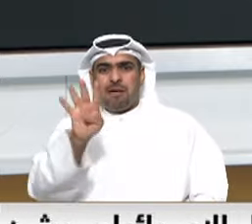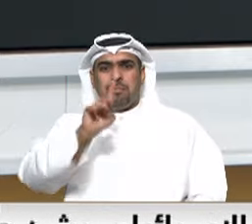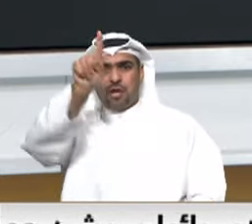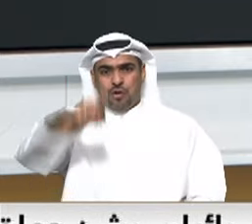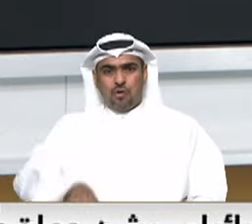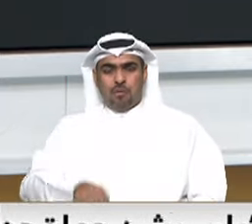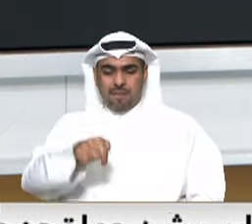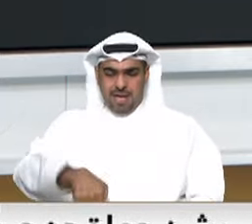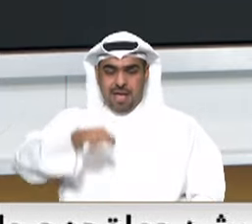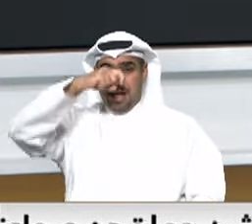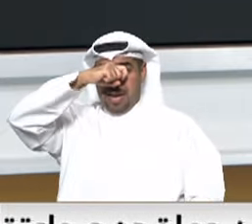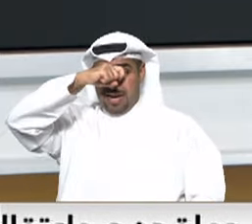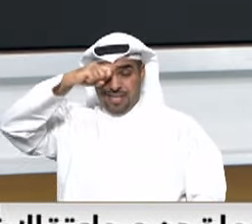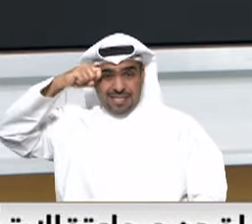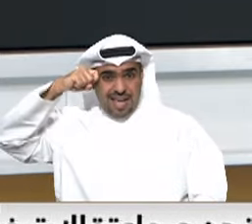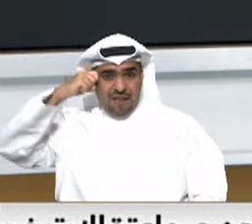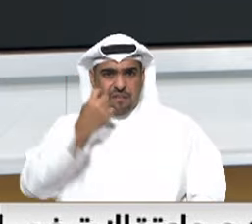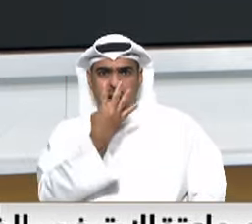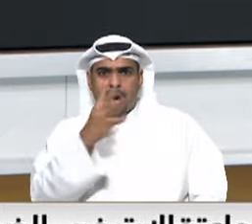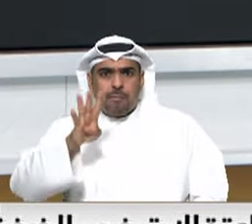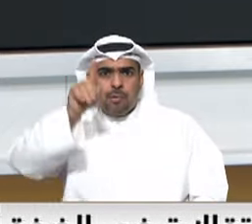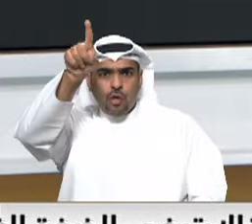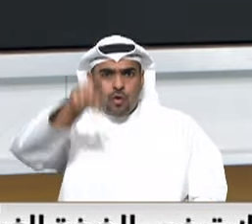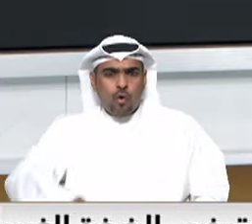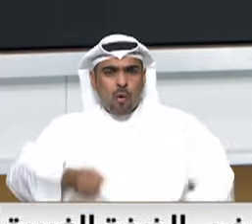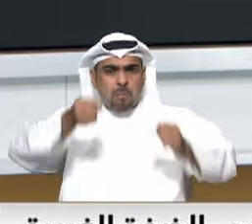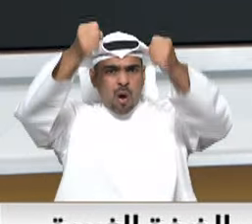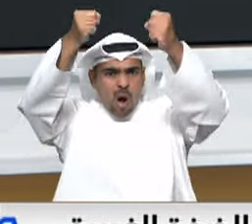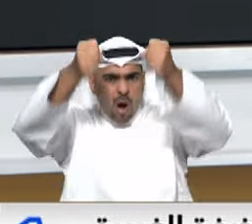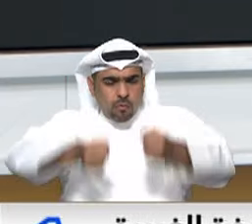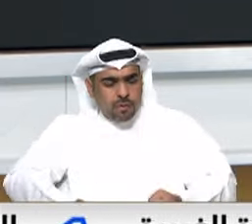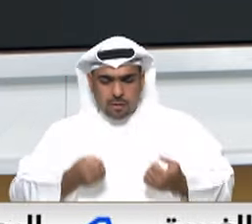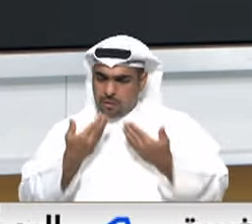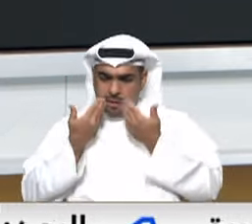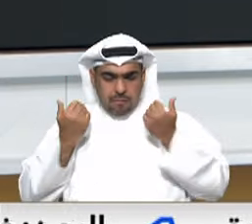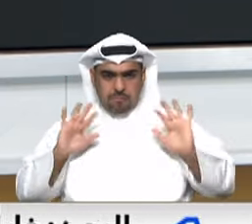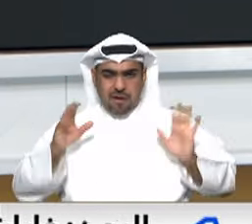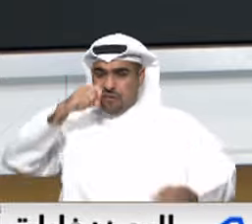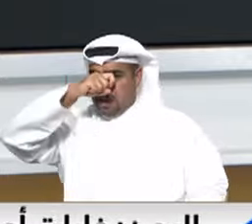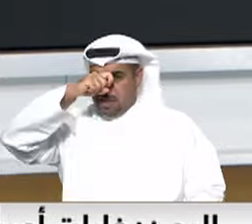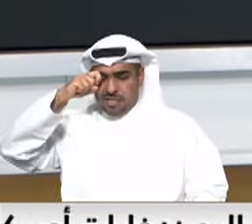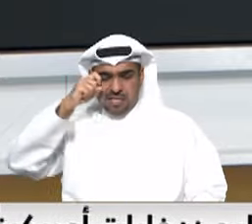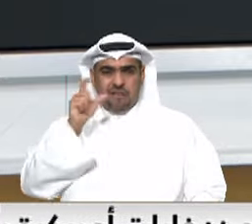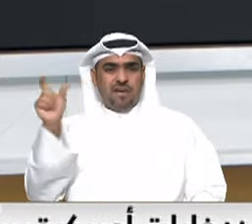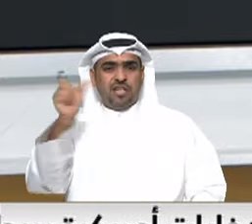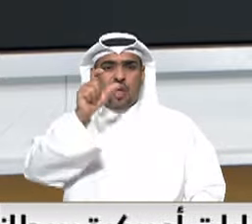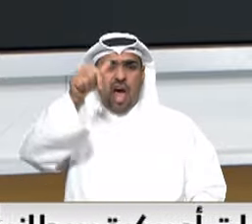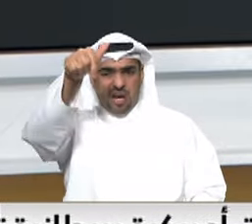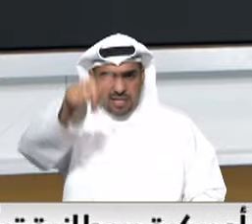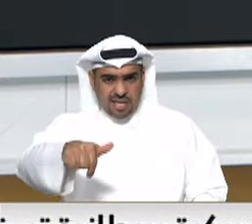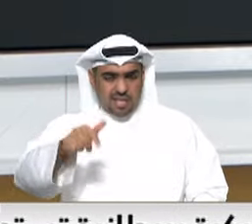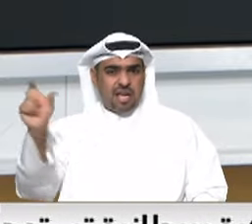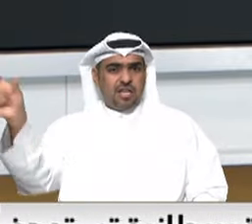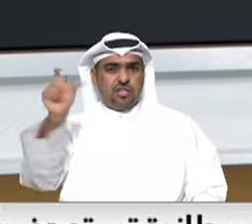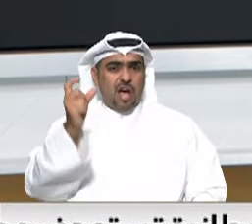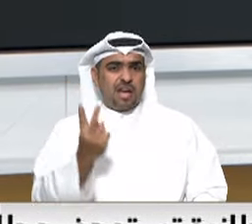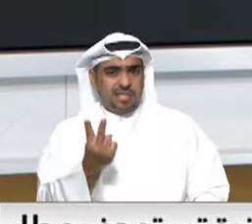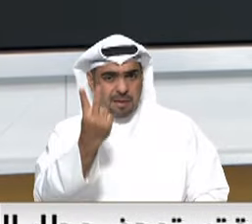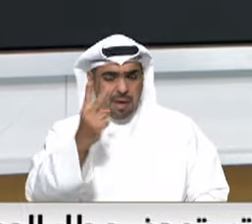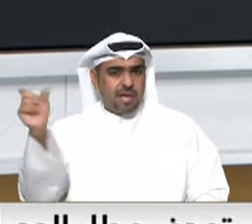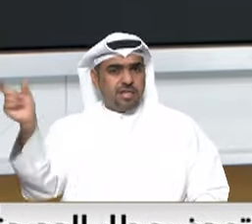في مربعانية الصيف، لأن شهر 6 7 8 9 من الأشهر شديدة الحرارة. صحيح أن شهر 9 ما